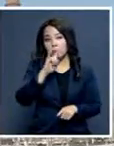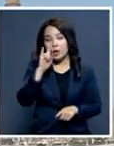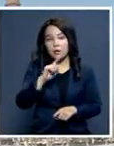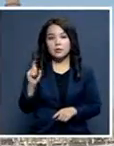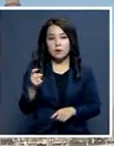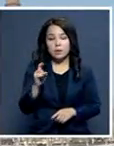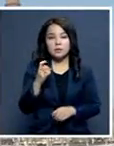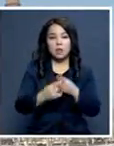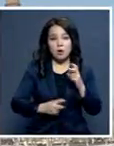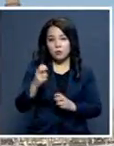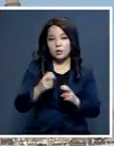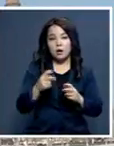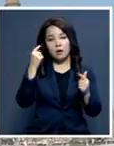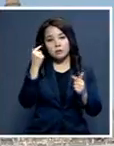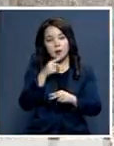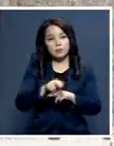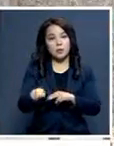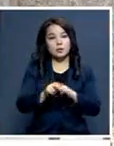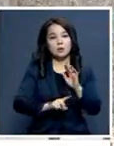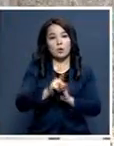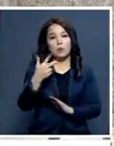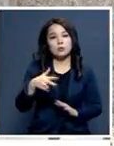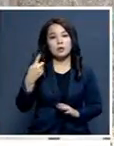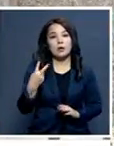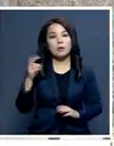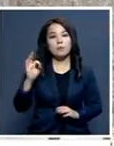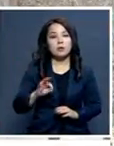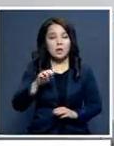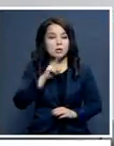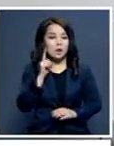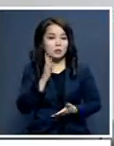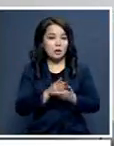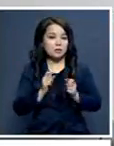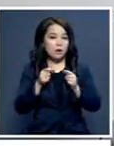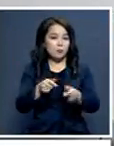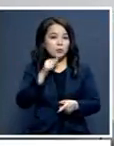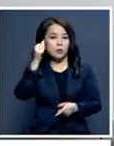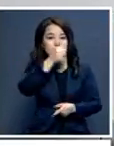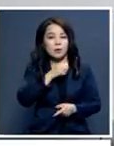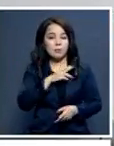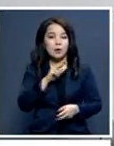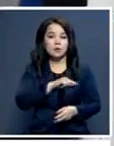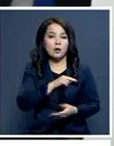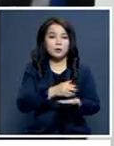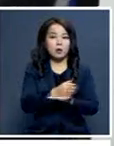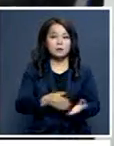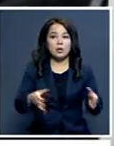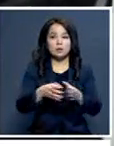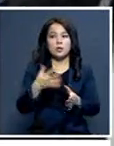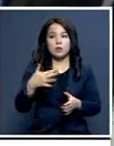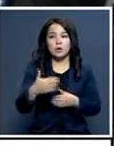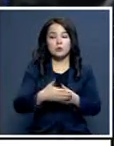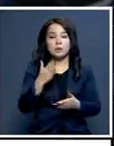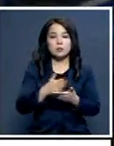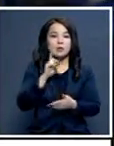зауытында білім орталығы ашылды. Кәсіпорын жұмысшыларының 32% жастар. Мәселен, өткен жылғана еңбек ұжымының қатарына 50-ге жуық